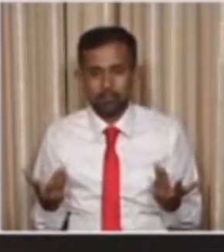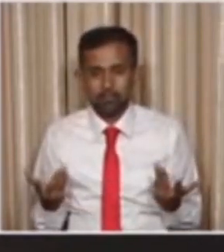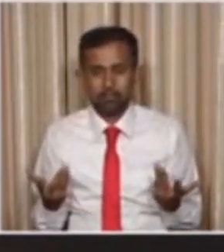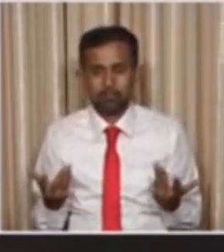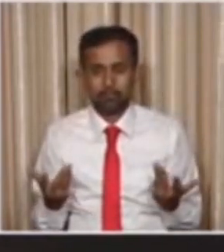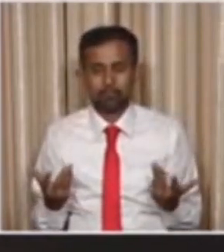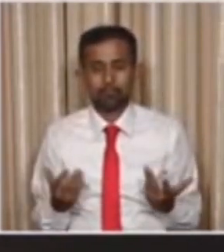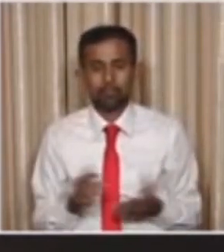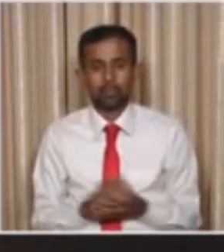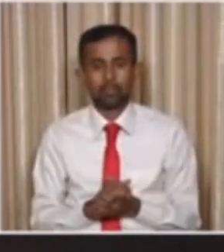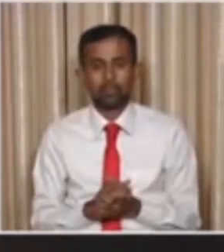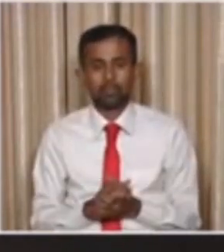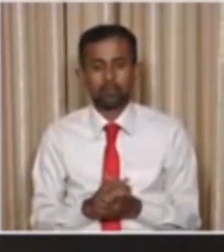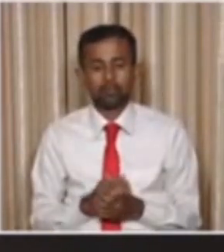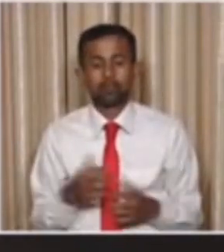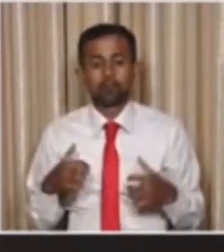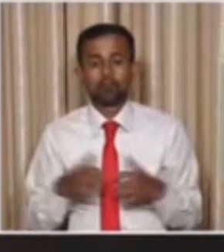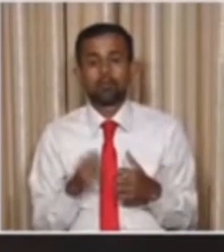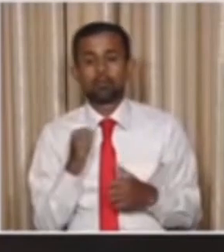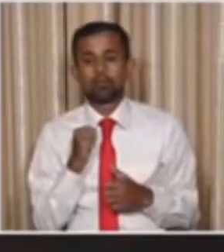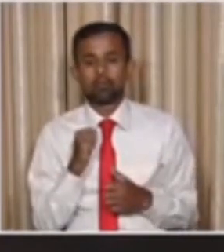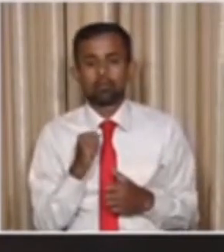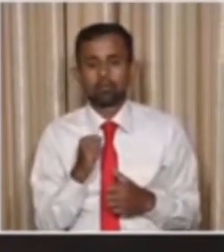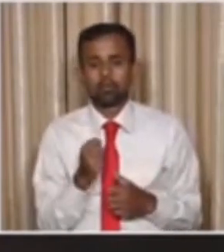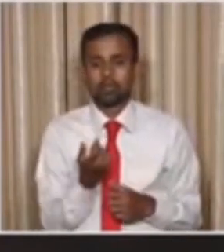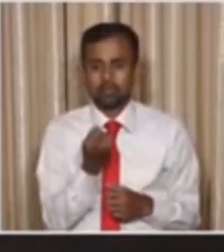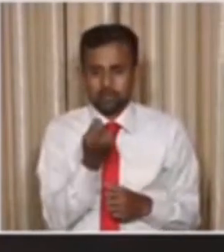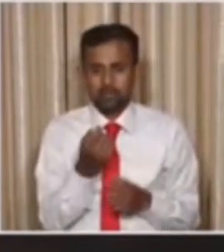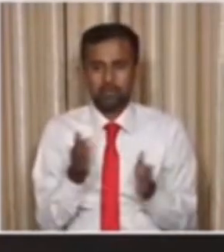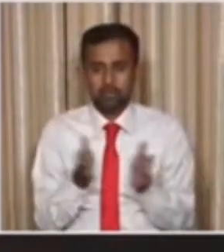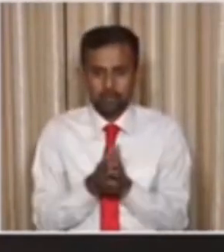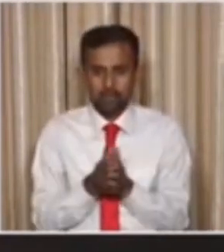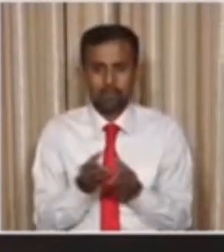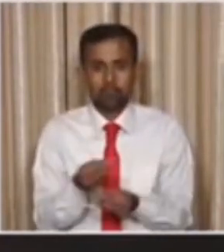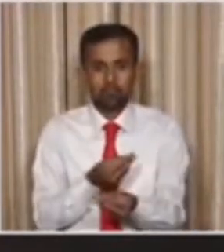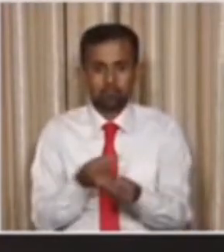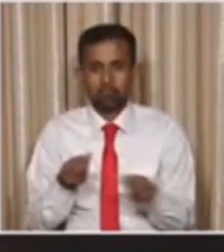ඇත්තටම කාරණාව කරු සභාපතිතුමනි මේ සල්ලිත් එක්කනේ ගැවසෙන්නේ